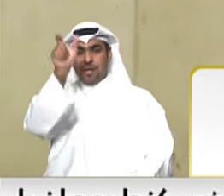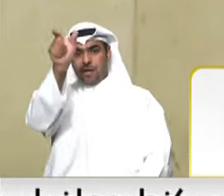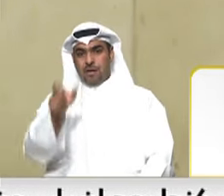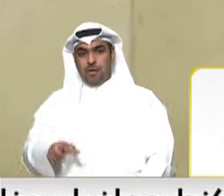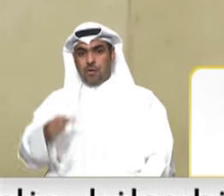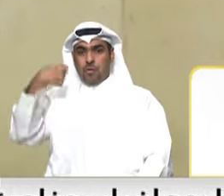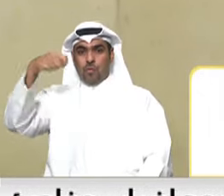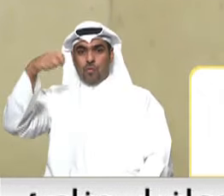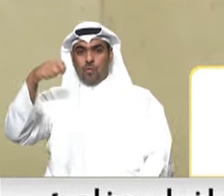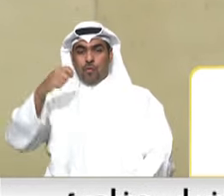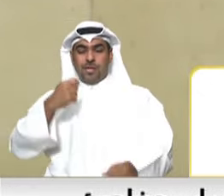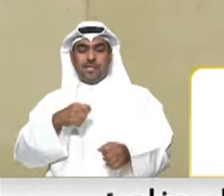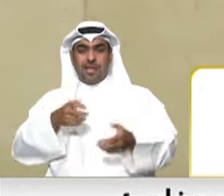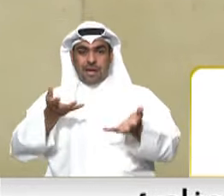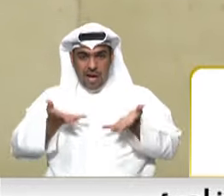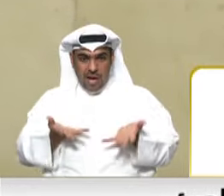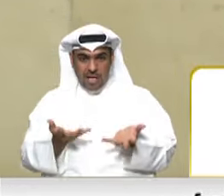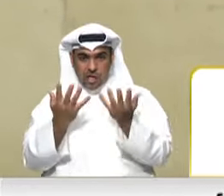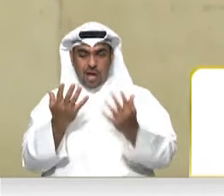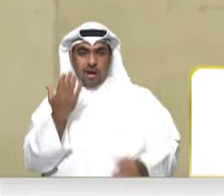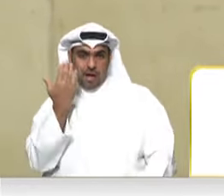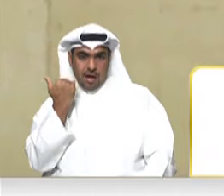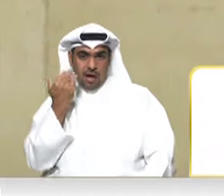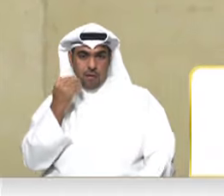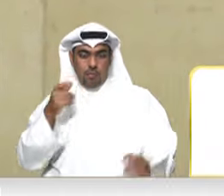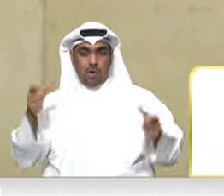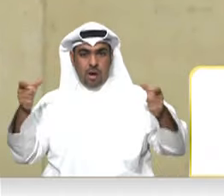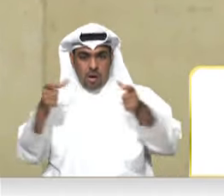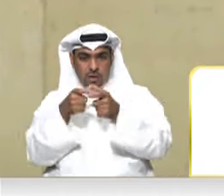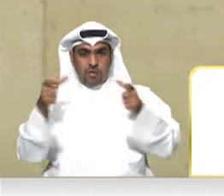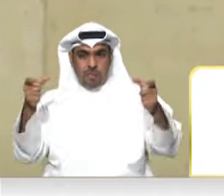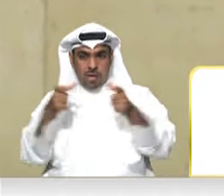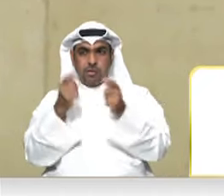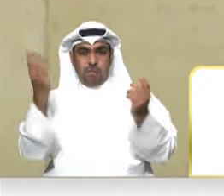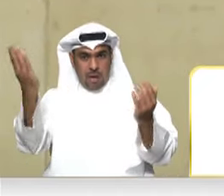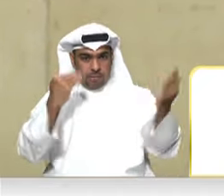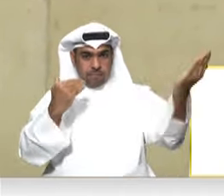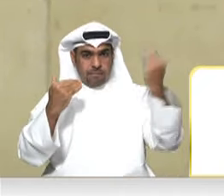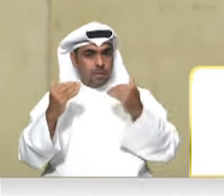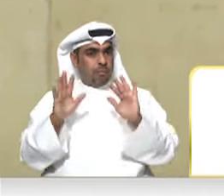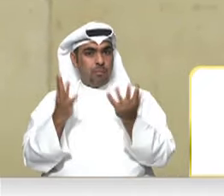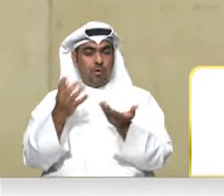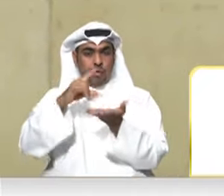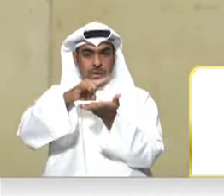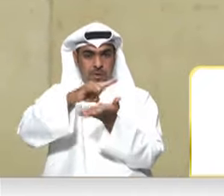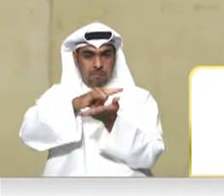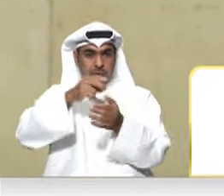مع الجهات ذات الصلة الطيران المدني وغيرها من الجهات الخاصة لهذا المشروع أو تابع